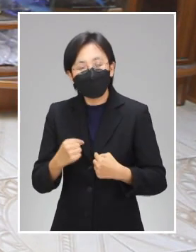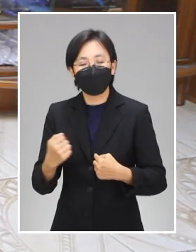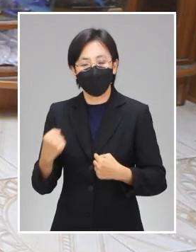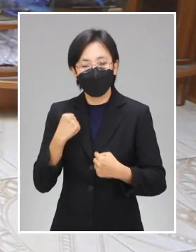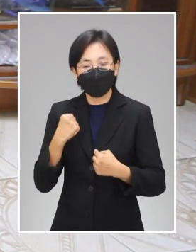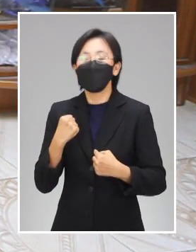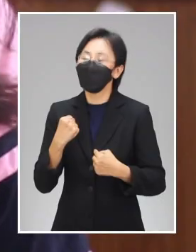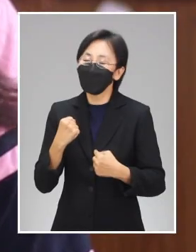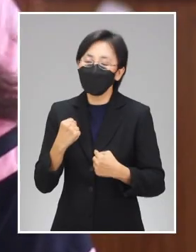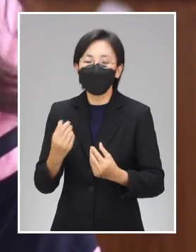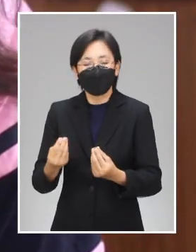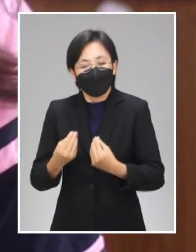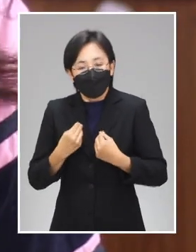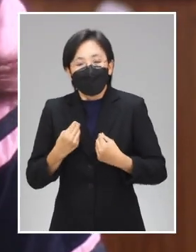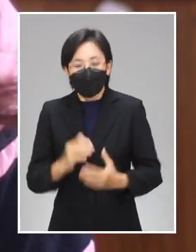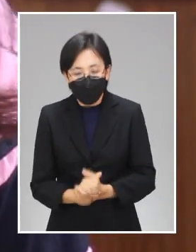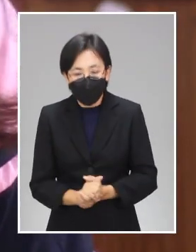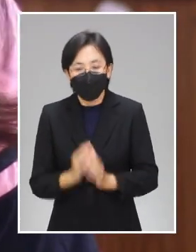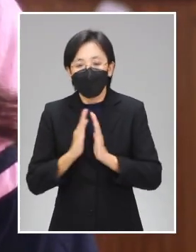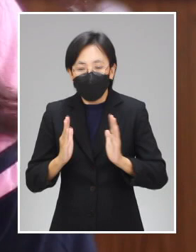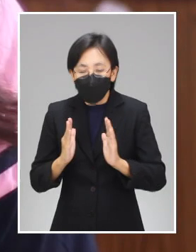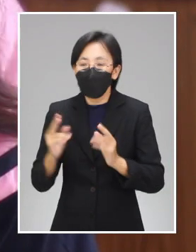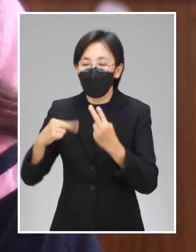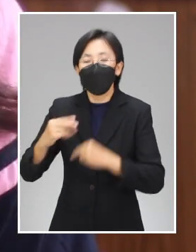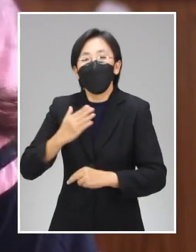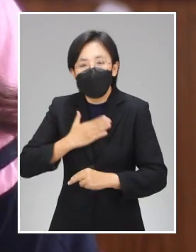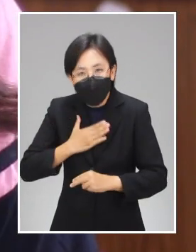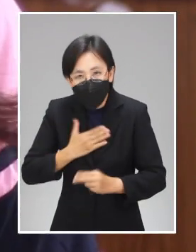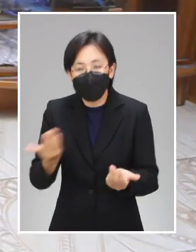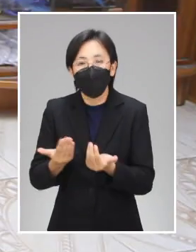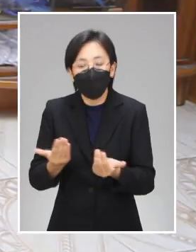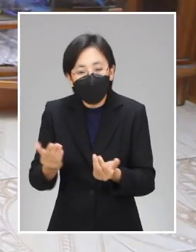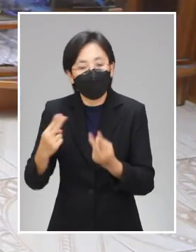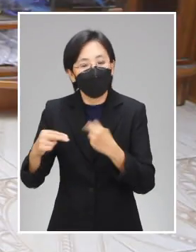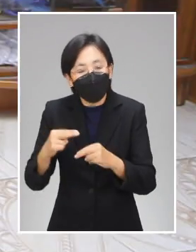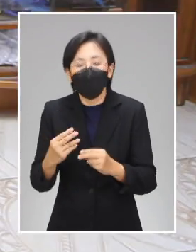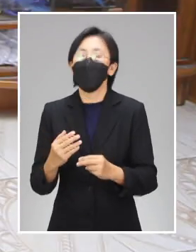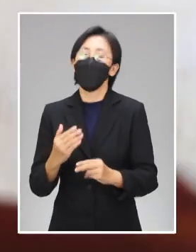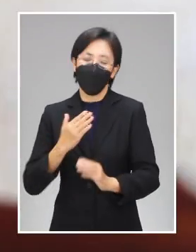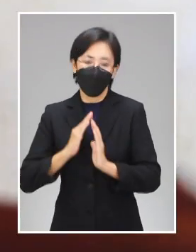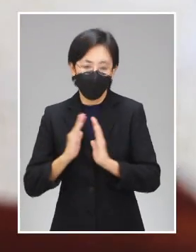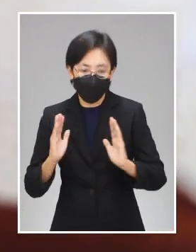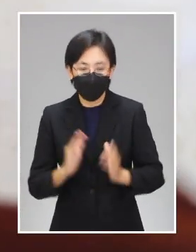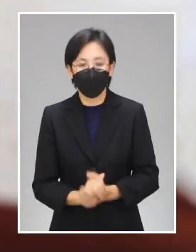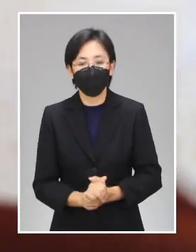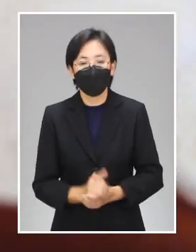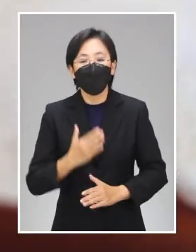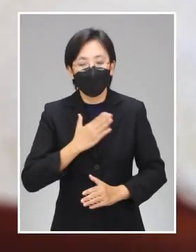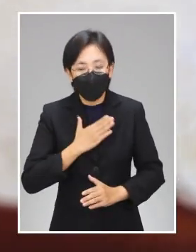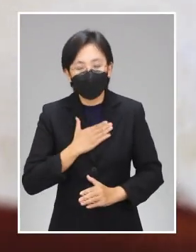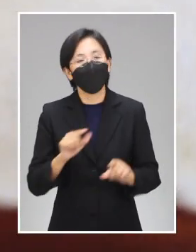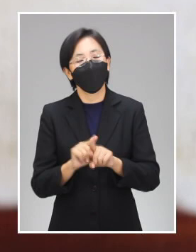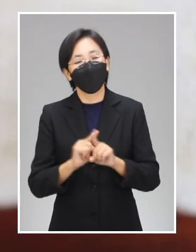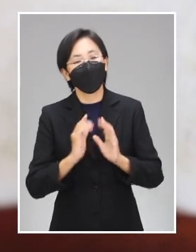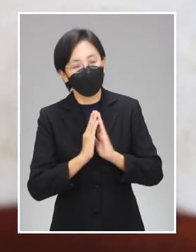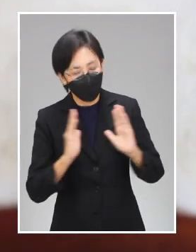อีกแบบหนึ่งเลยค่ะก็ขอบคุณที่ดูแลกับเรากับลูกมา ก็ขอบคุณเช่นเดียวกันครับ